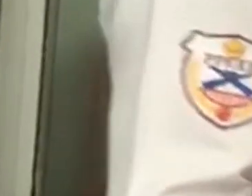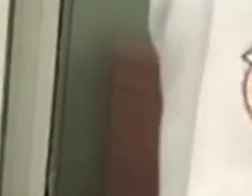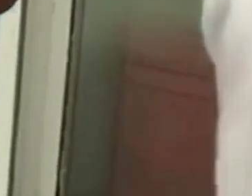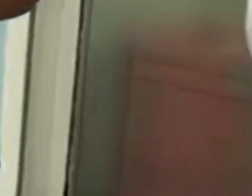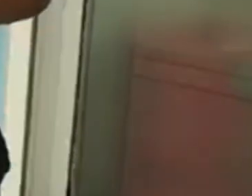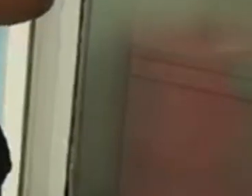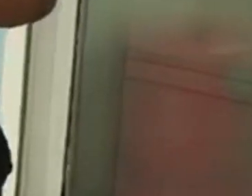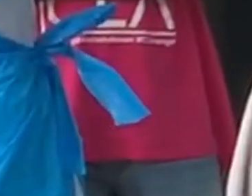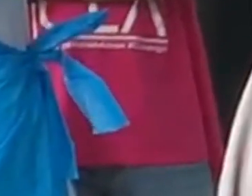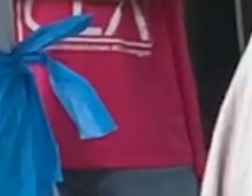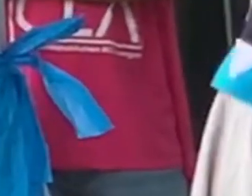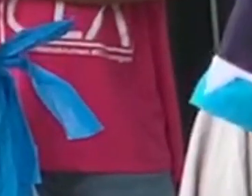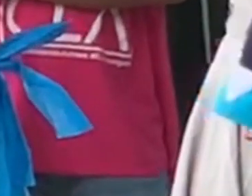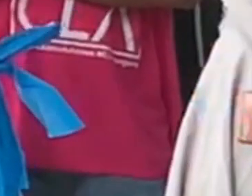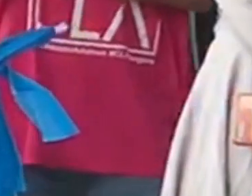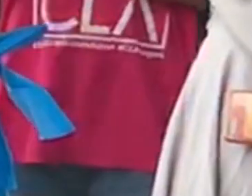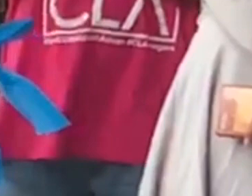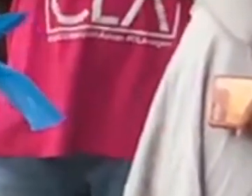selamat. Sehingga hari ini